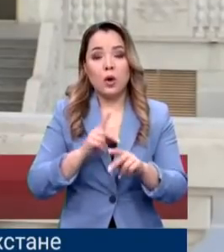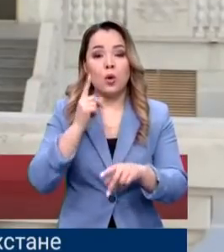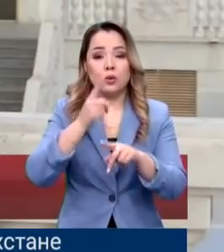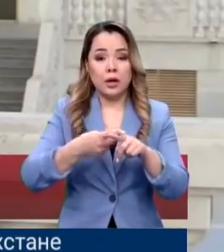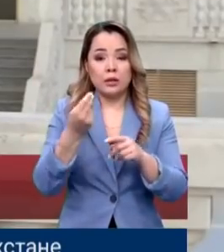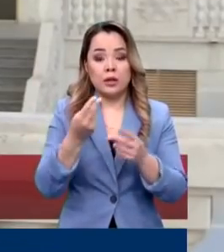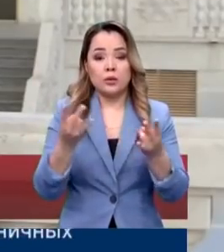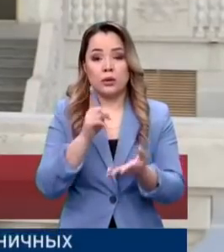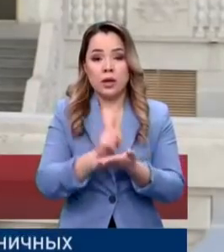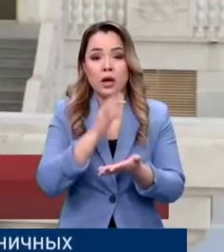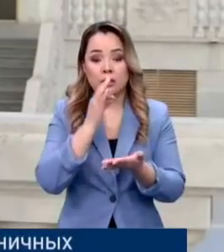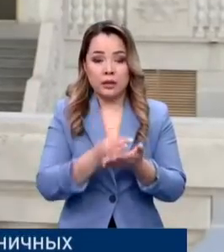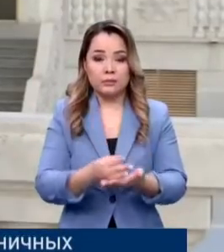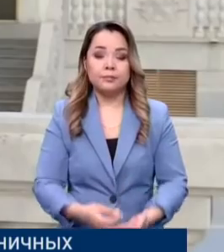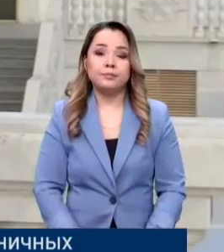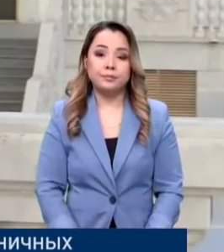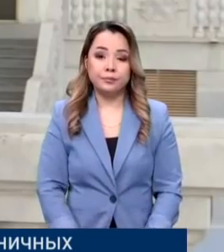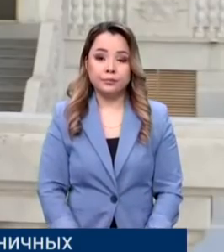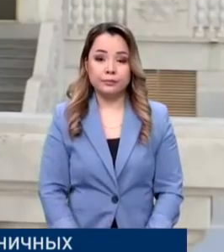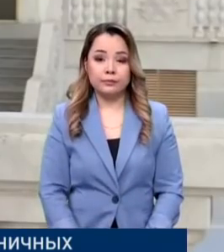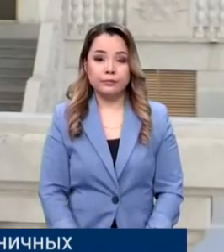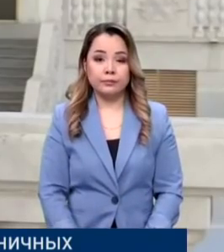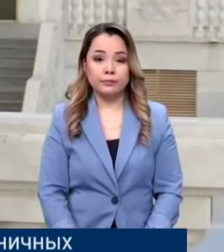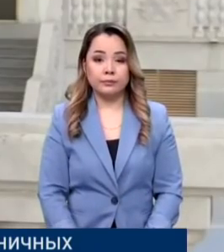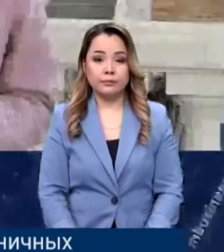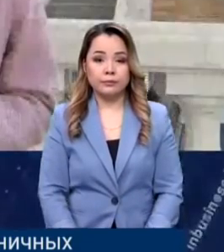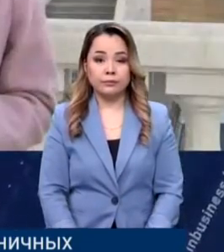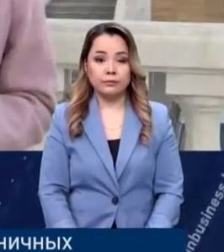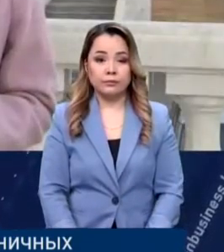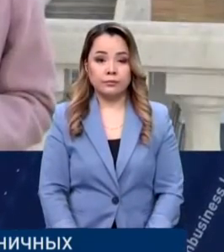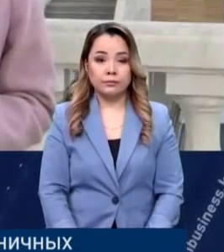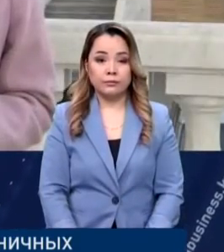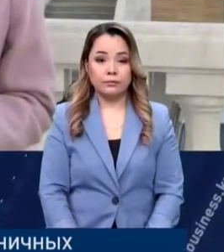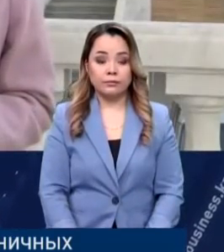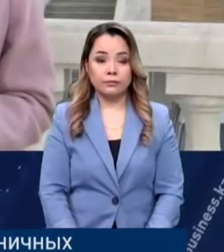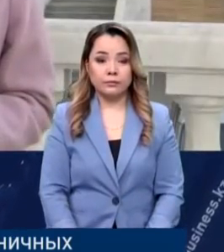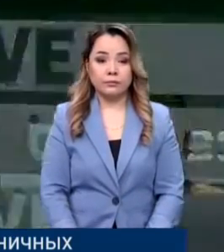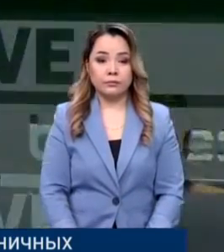қосымша қаржы болмақ. Мендегі ақпарат осы. Әсел, сөз өзіңде. Рахмет, Айзат.